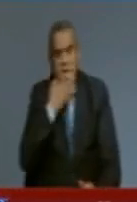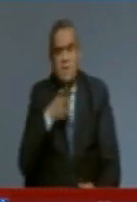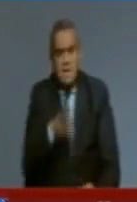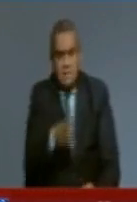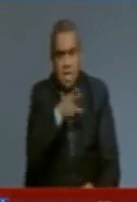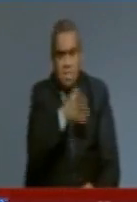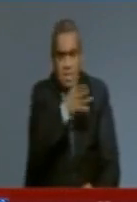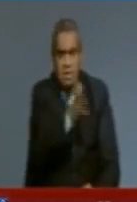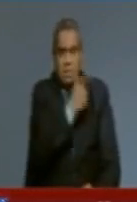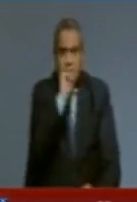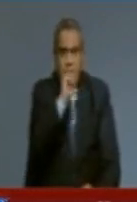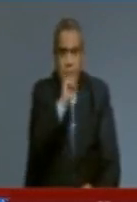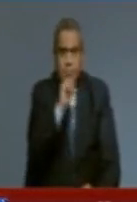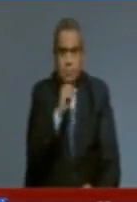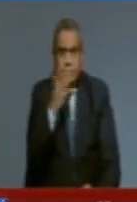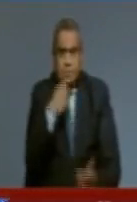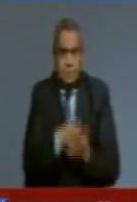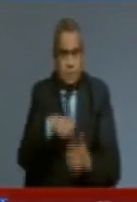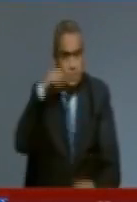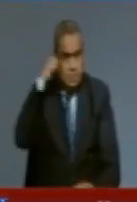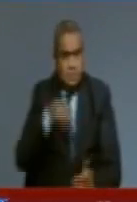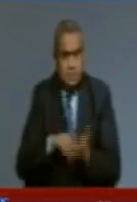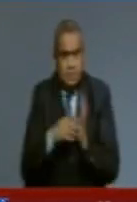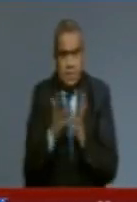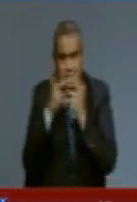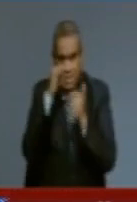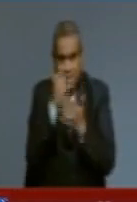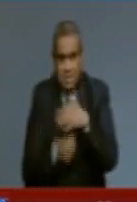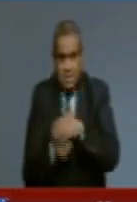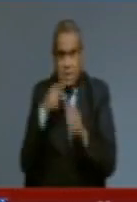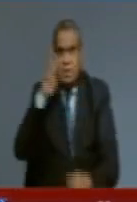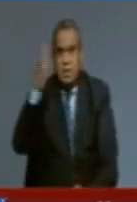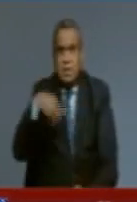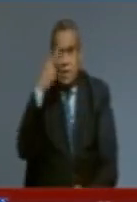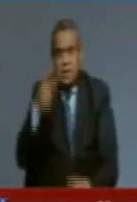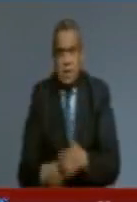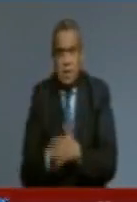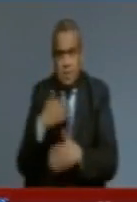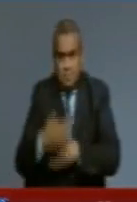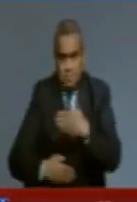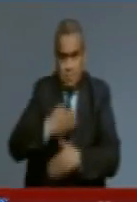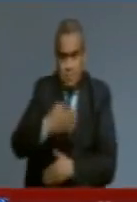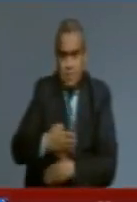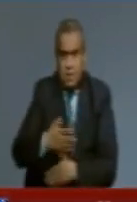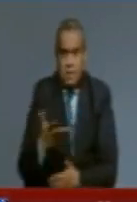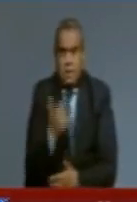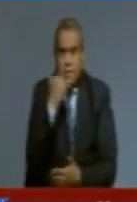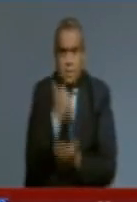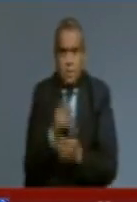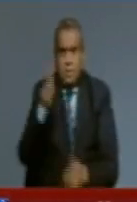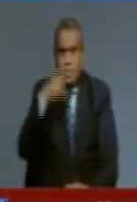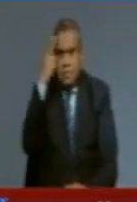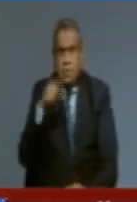كرئيس لقسم العلاقات الكنسية الخارجية ومن ثم كبطريرك موسكو وسائر